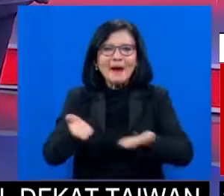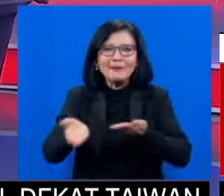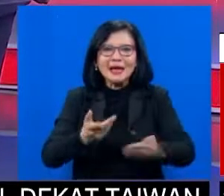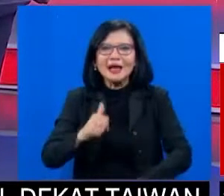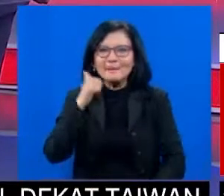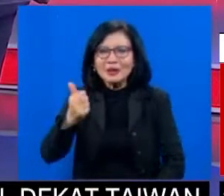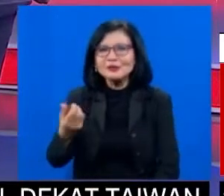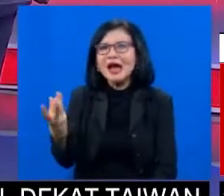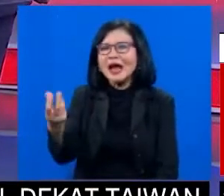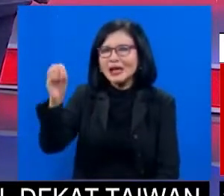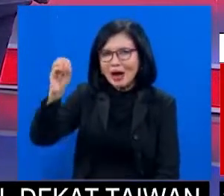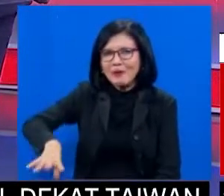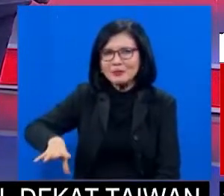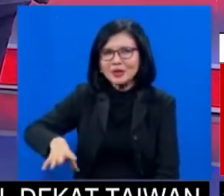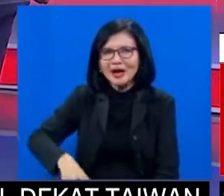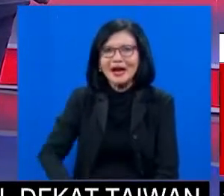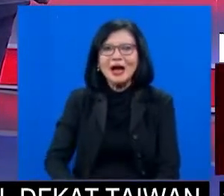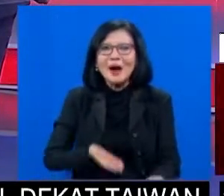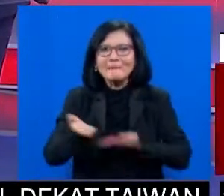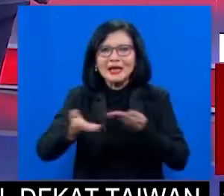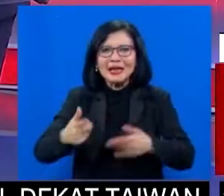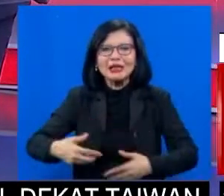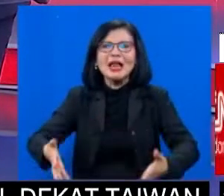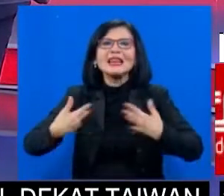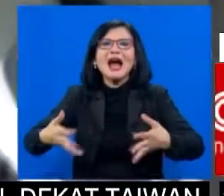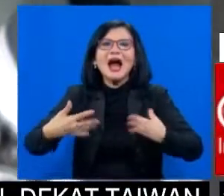murah membuat jasa cuci mobil ini laris.